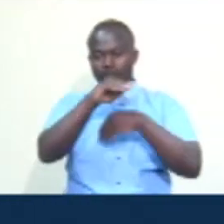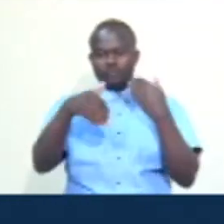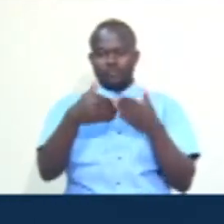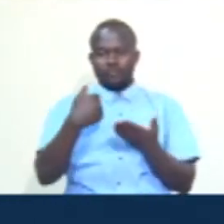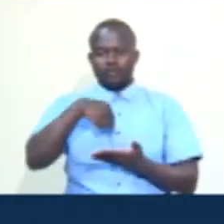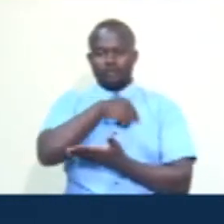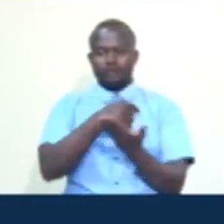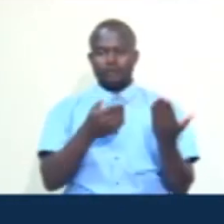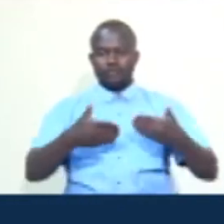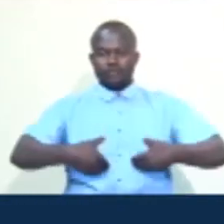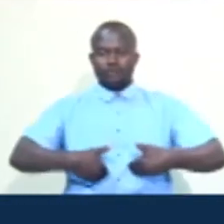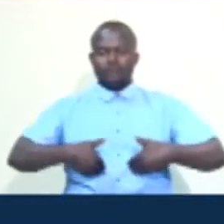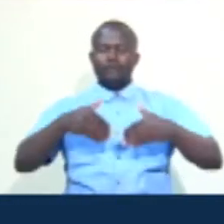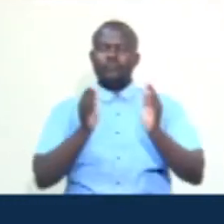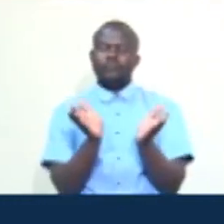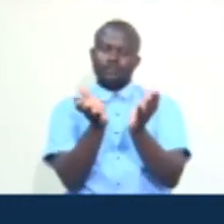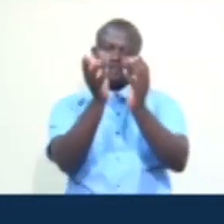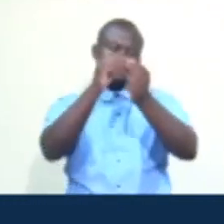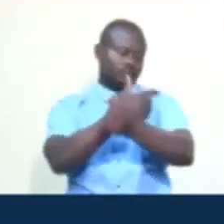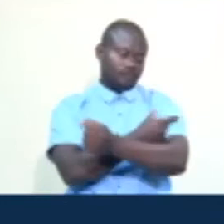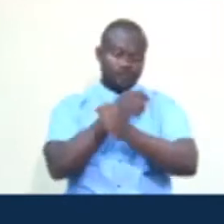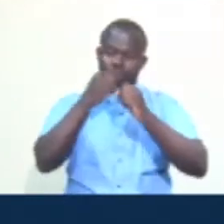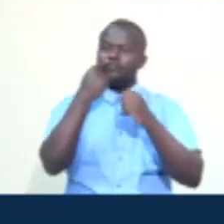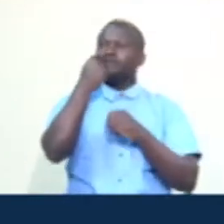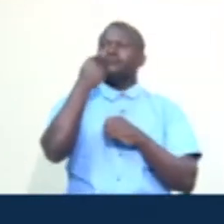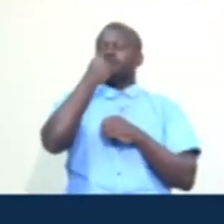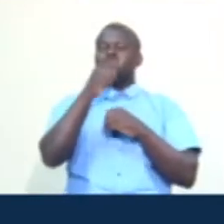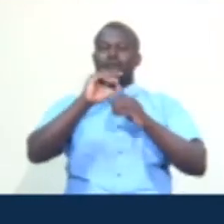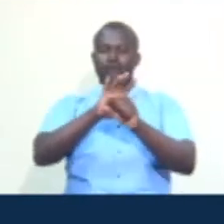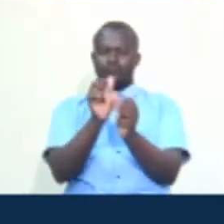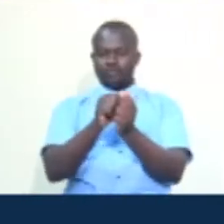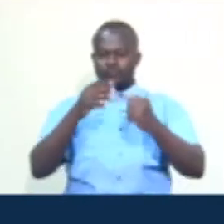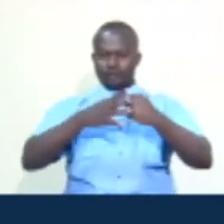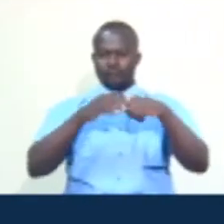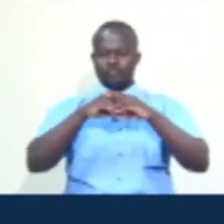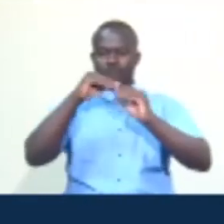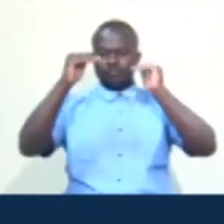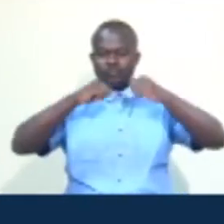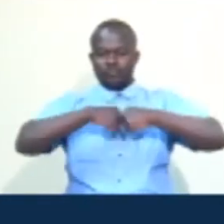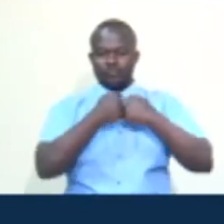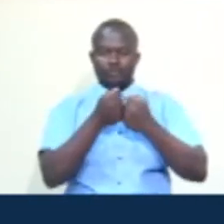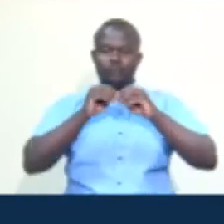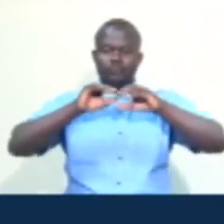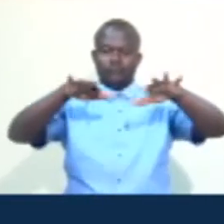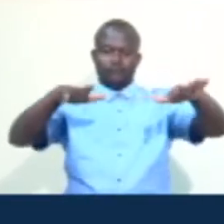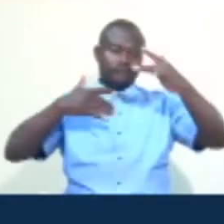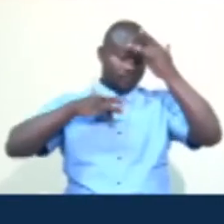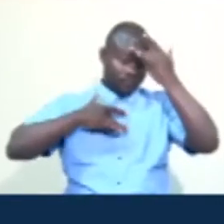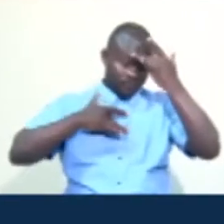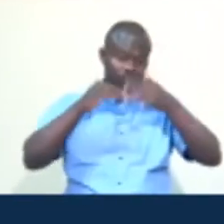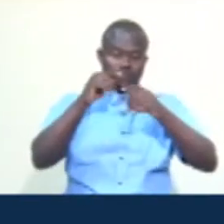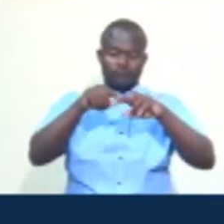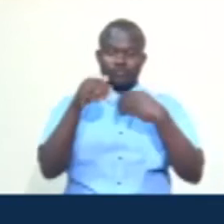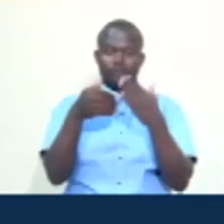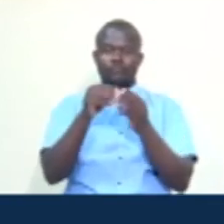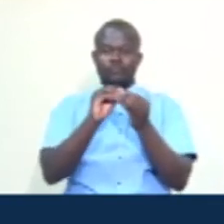gushishikariza abaturage kwitabira kwipimisha no kwikingiza COVID-19 mu rwego rwo guhangana n'ikwirakwira ry'iki cyorezo